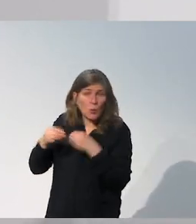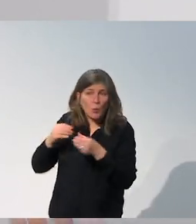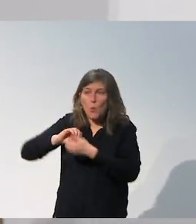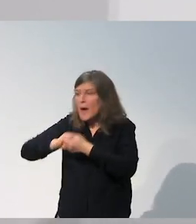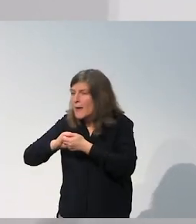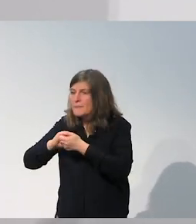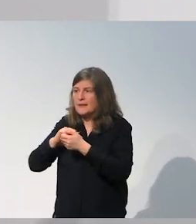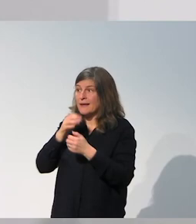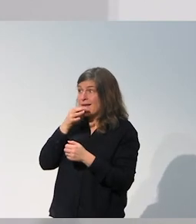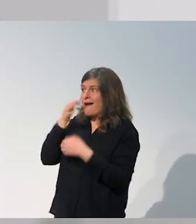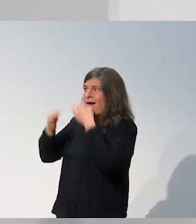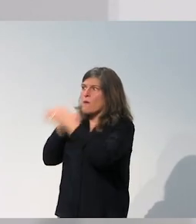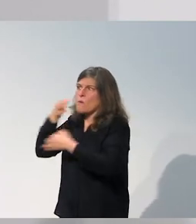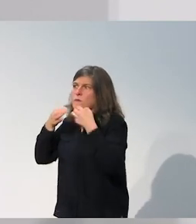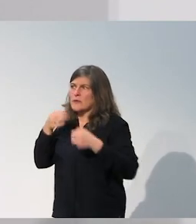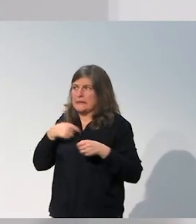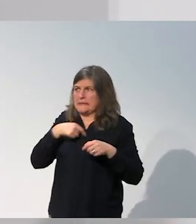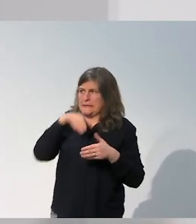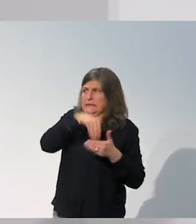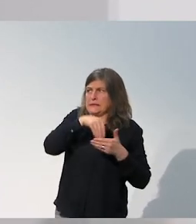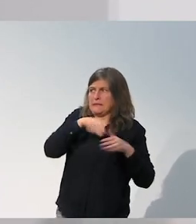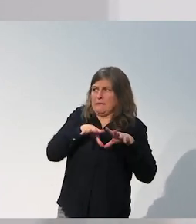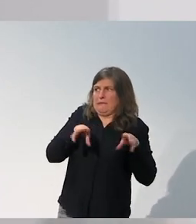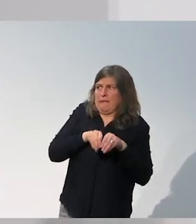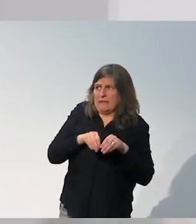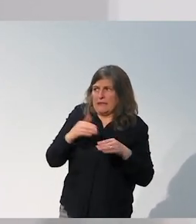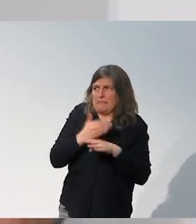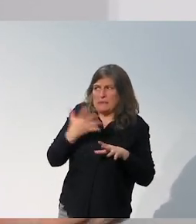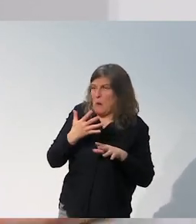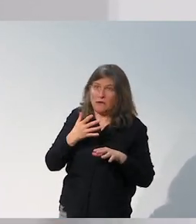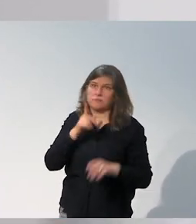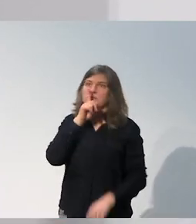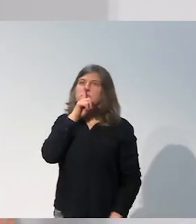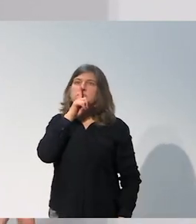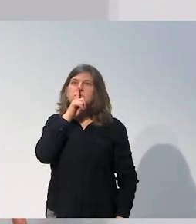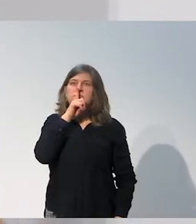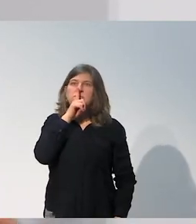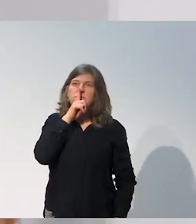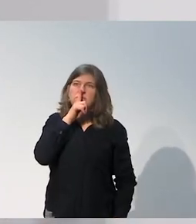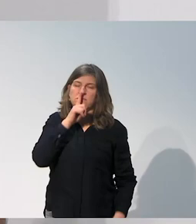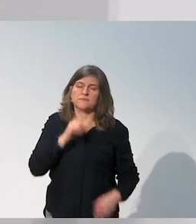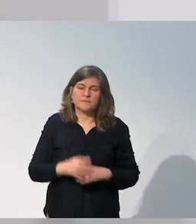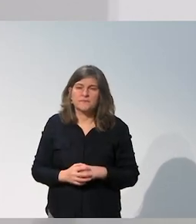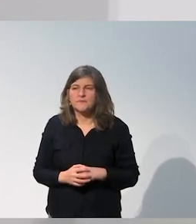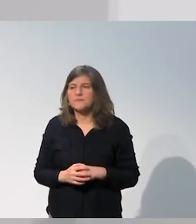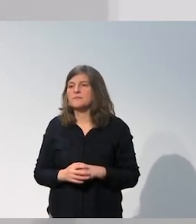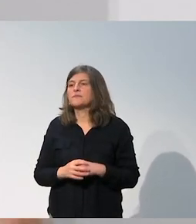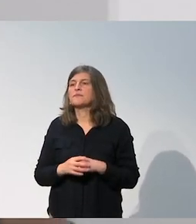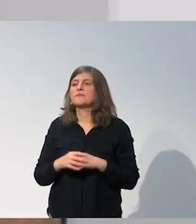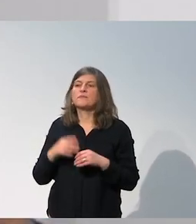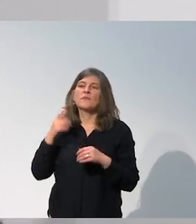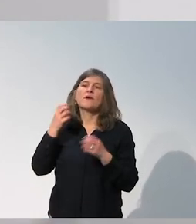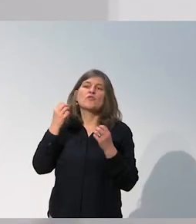ce qui se passe à l'intérieur du huis clos familial. Et il faut peut-être préciser une chose, comme dans nombre de mes livres,